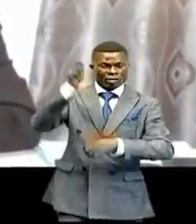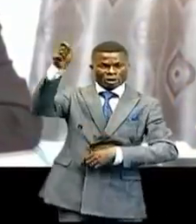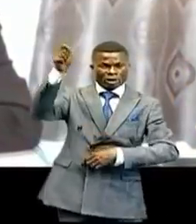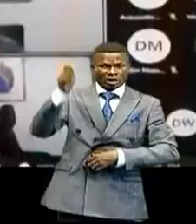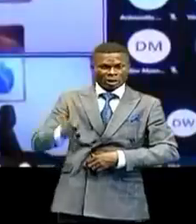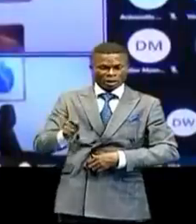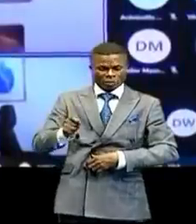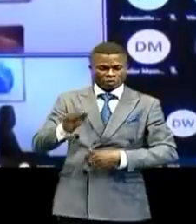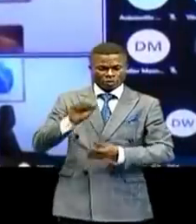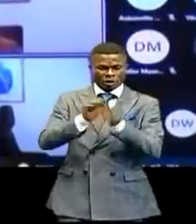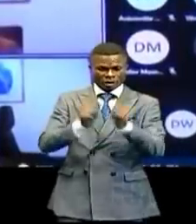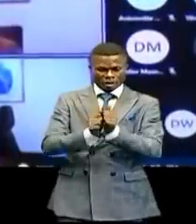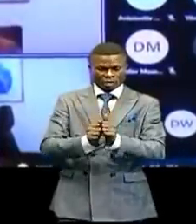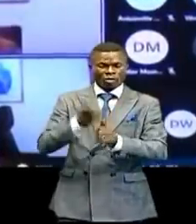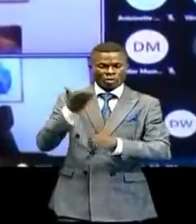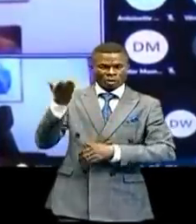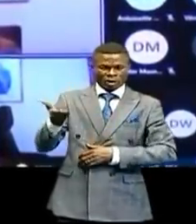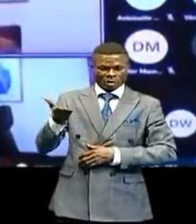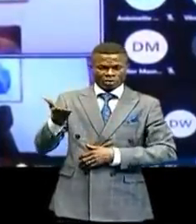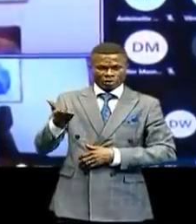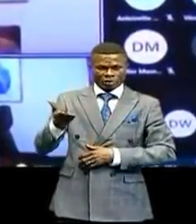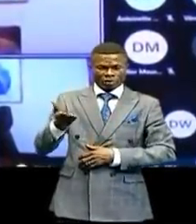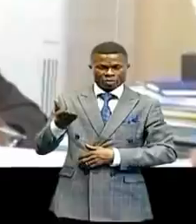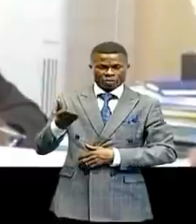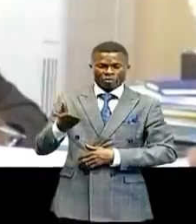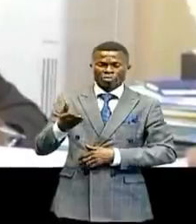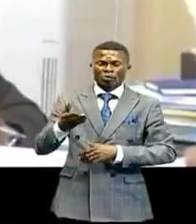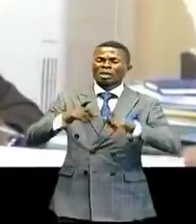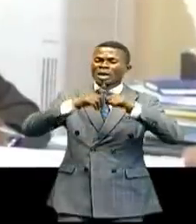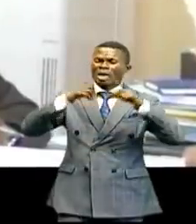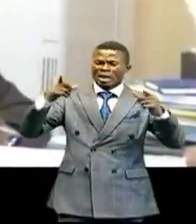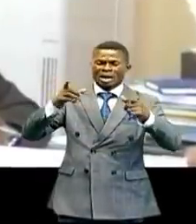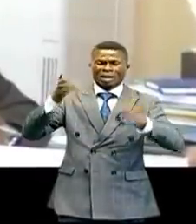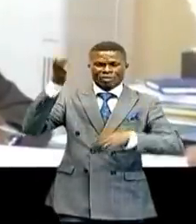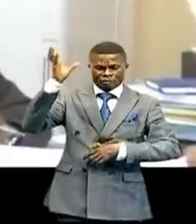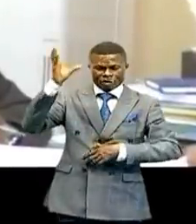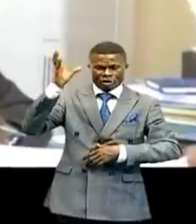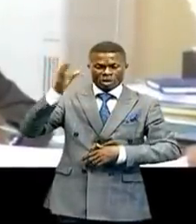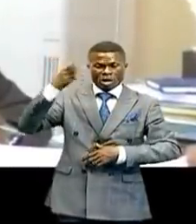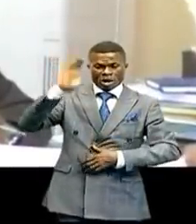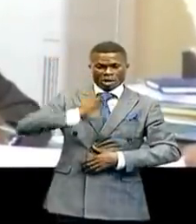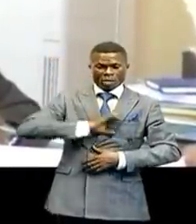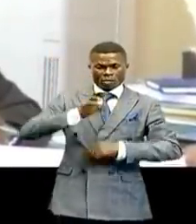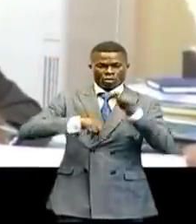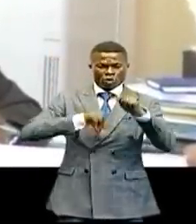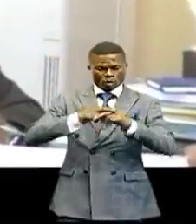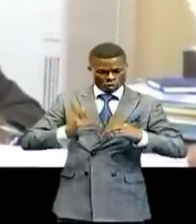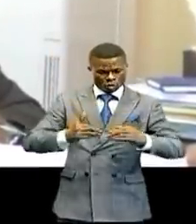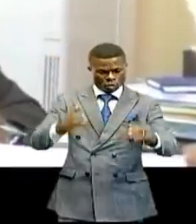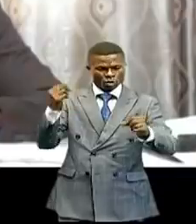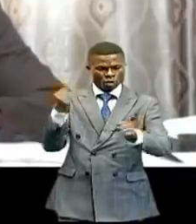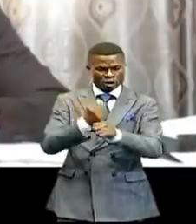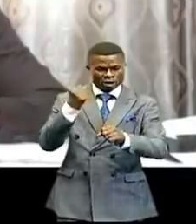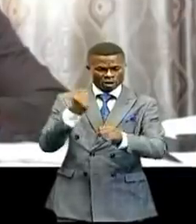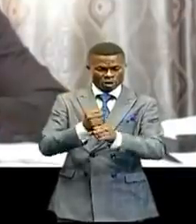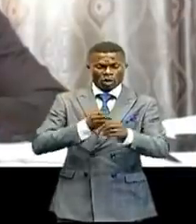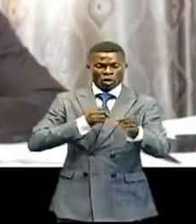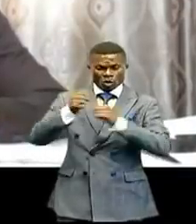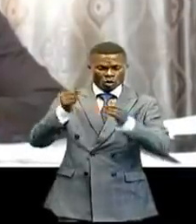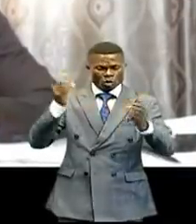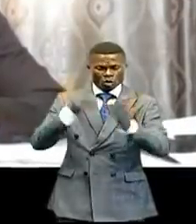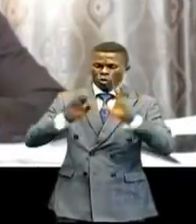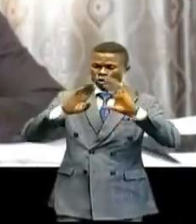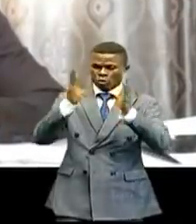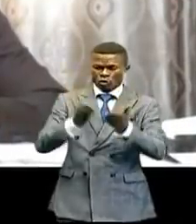militaires dans le cadre de l'état de siège. Dans les grandes agglomérations, la police nationale poursuit les opérations de lutte contre